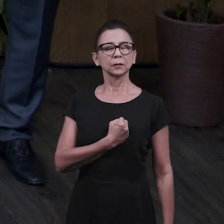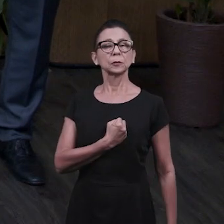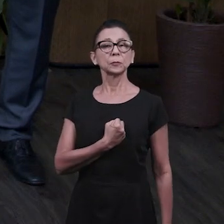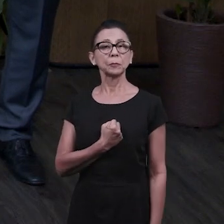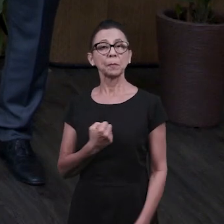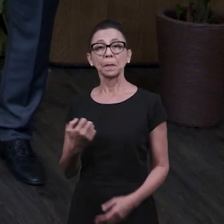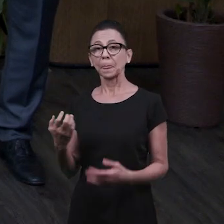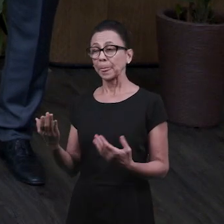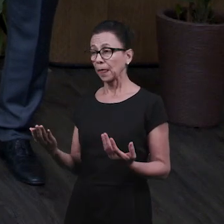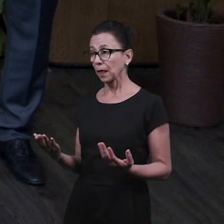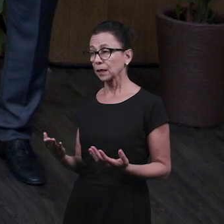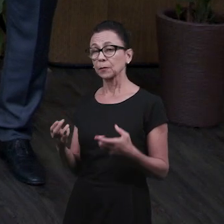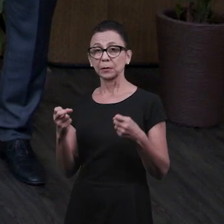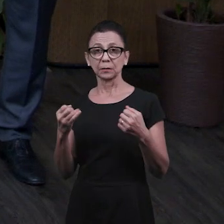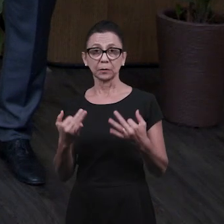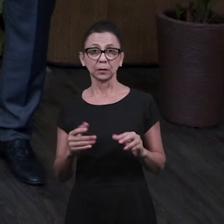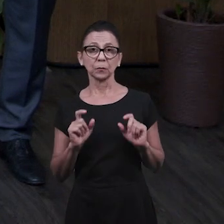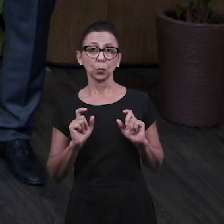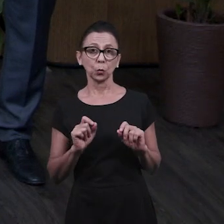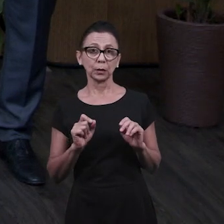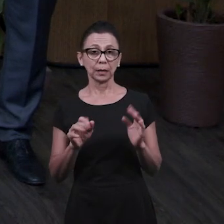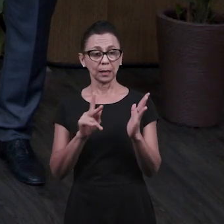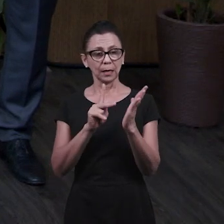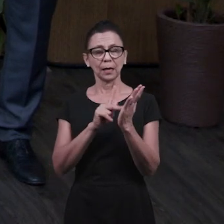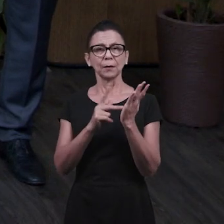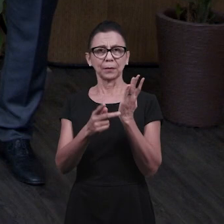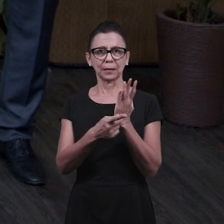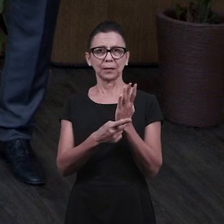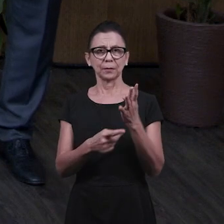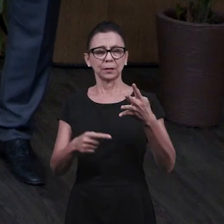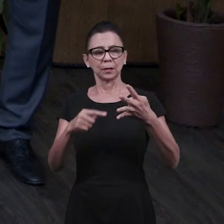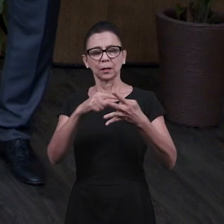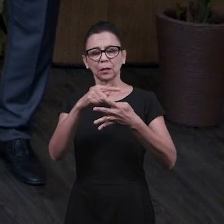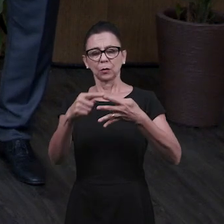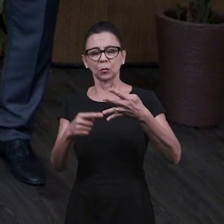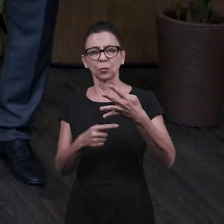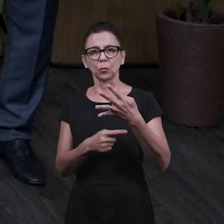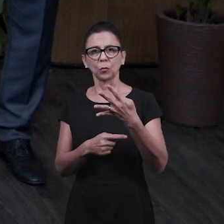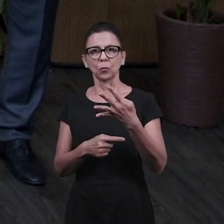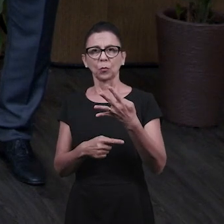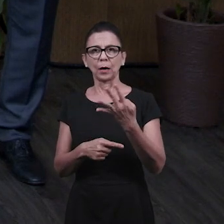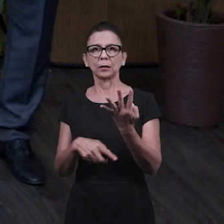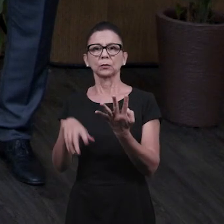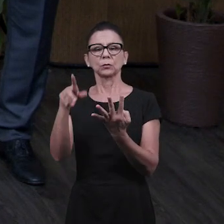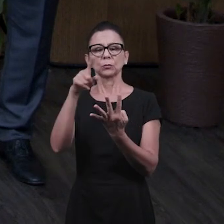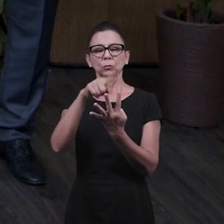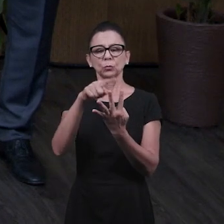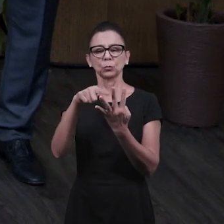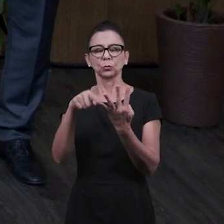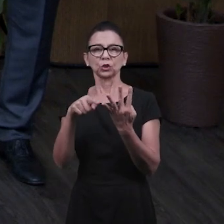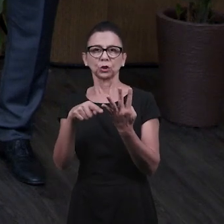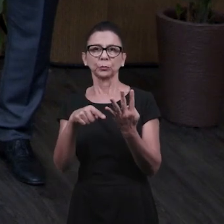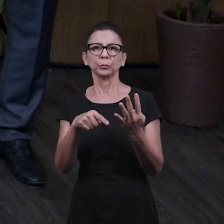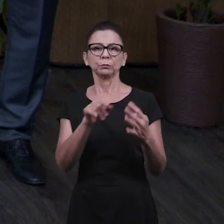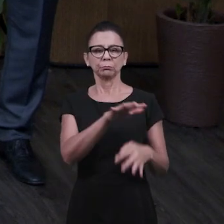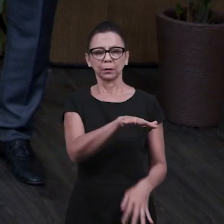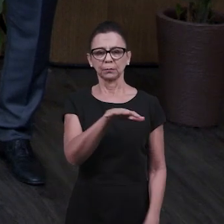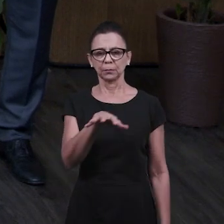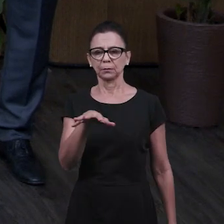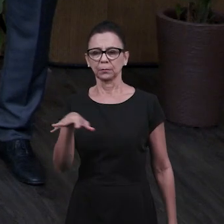cite 4 types de terrains qui reçoivent la même semence, mais